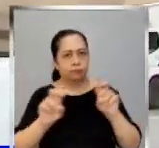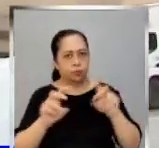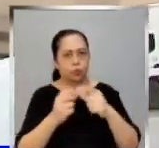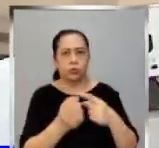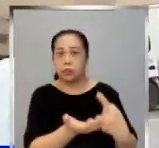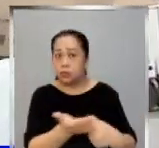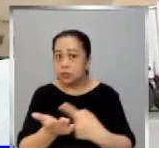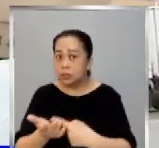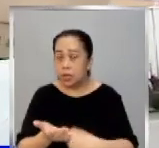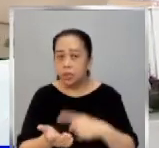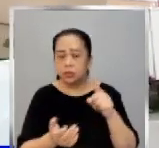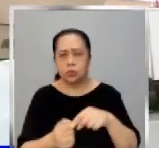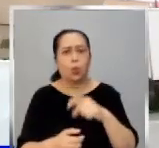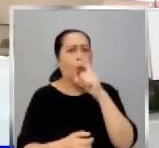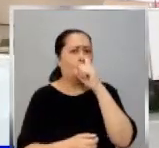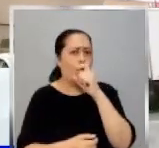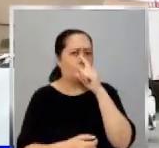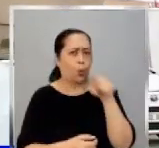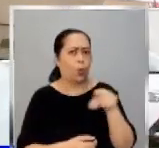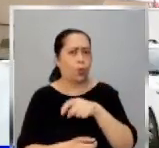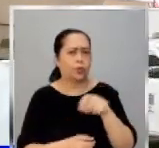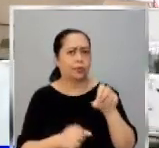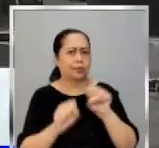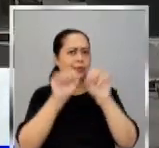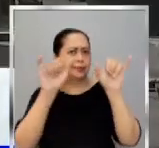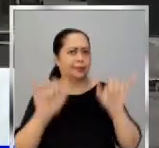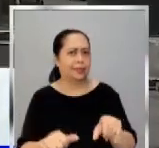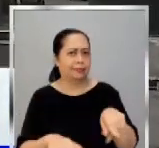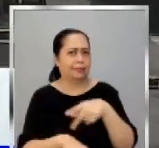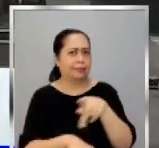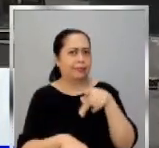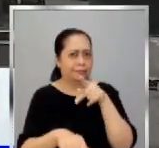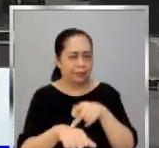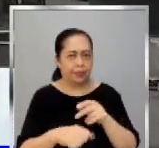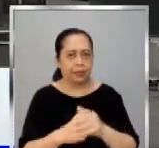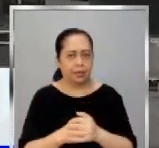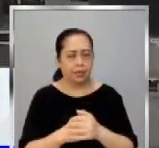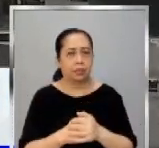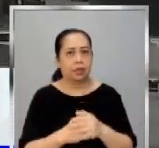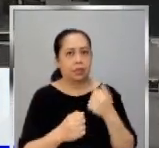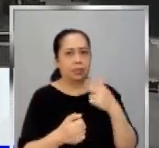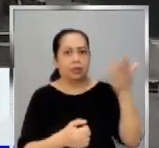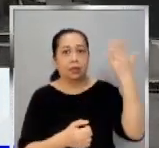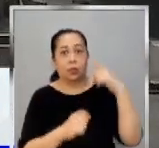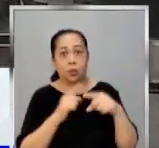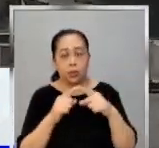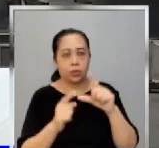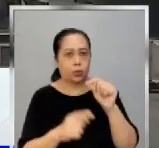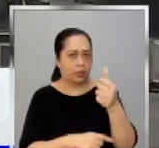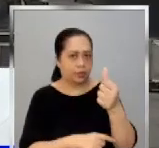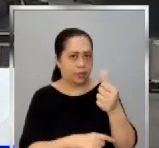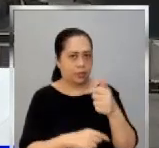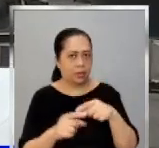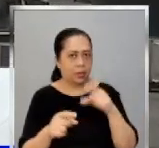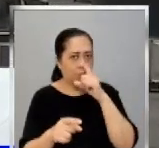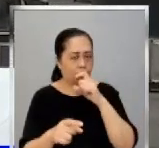rin daw ang kalumaan ng air traffic management system ng Pilipinas na modelo noon pang 2010 pero nagamit lang